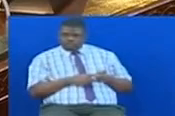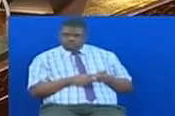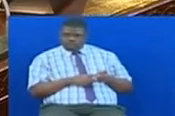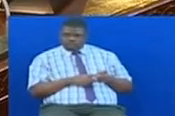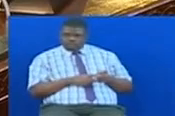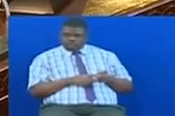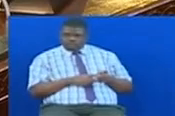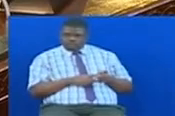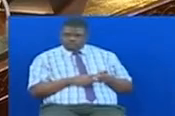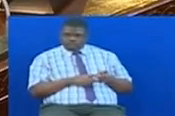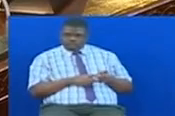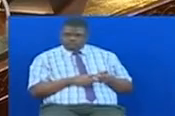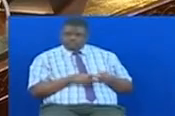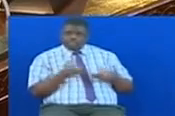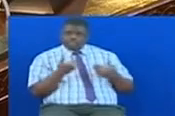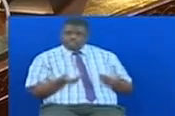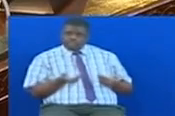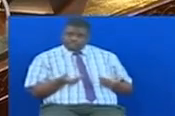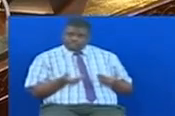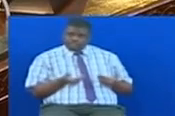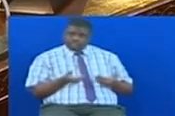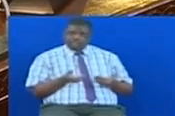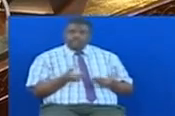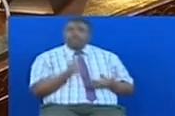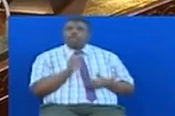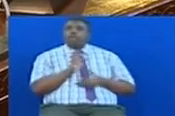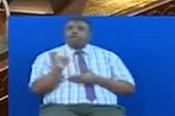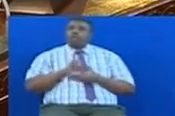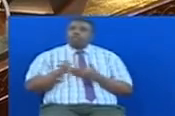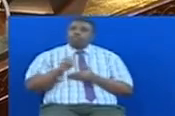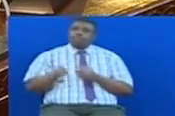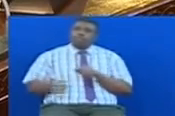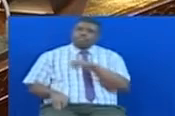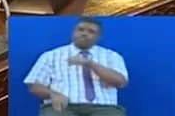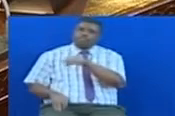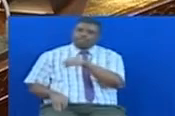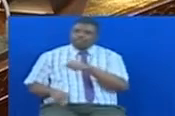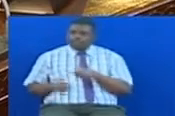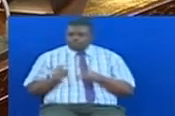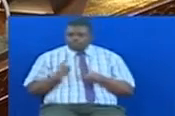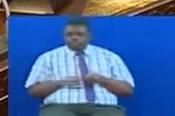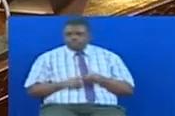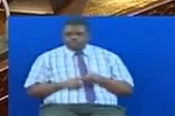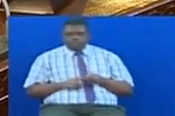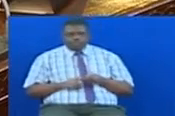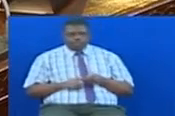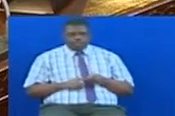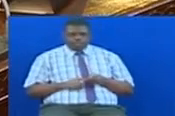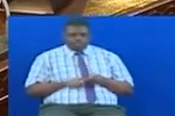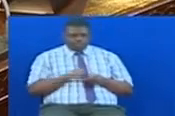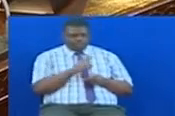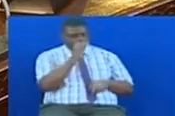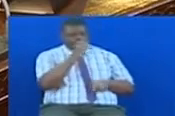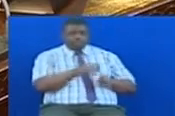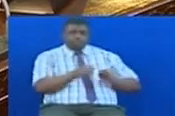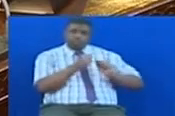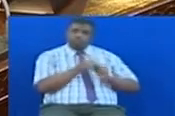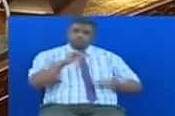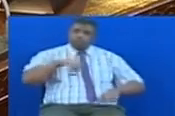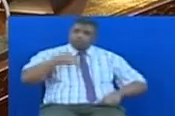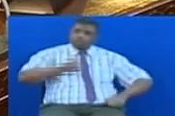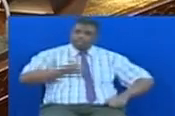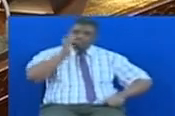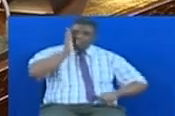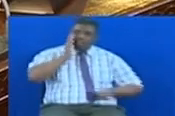spika ni kwamba sasa halmashauri zetu ziendelee kujitahidi kutenga hii 10% kwa wanawake, vijana na watu wenye